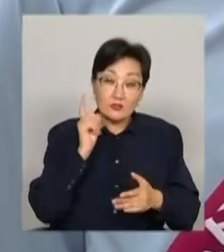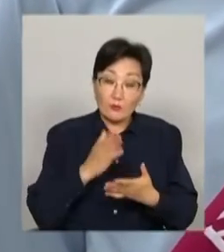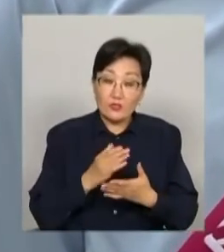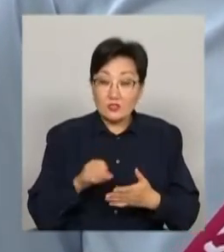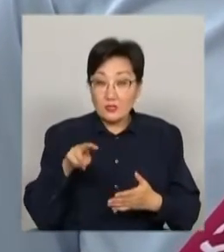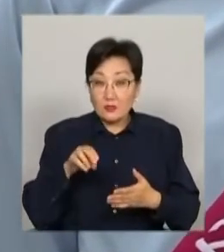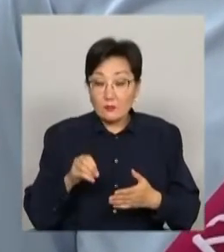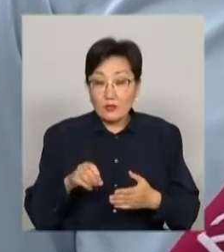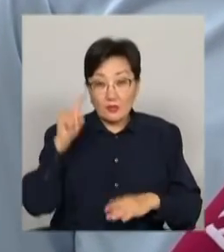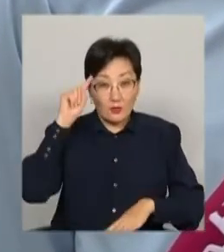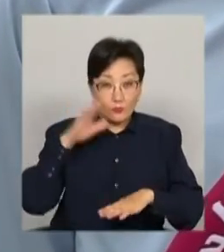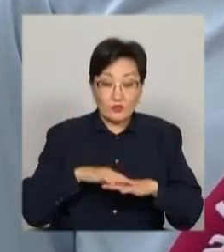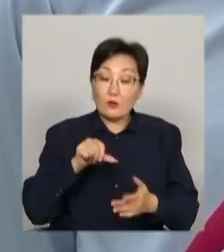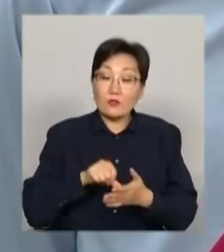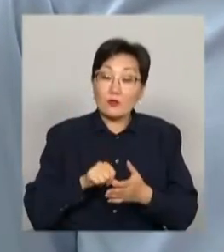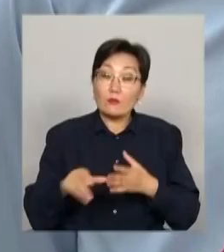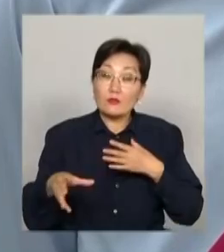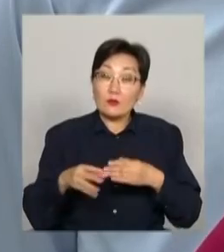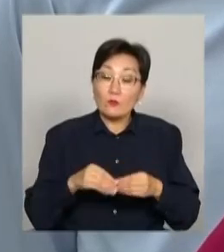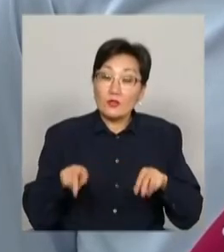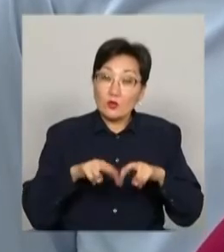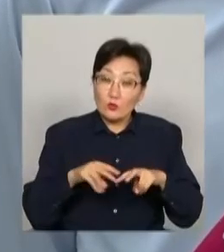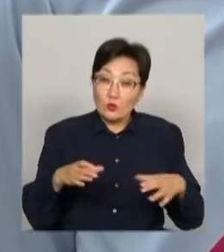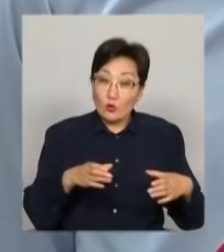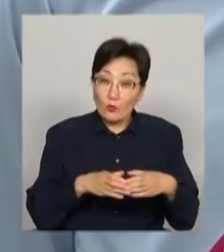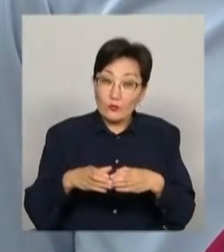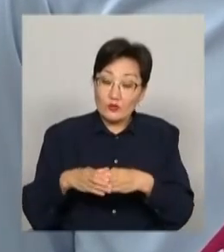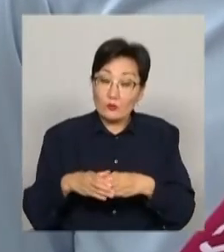жастар да бар, және де осы әкімдік өкілдігінен мониторингқа шығып жатырмыз.